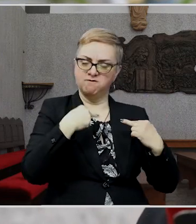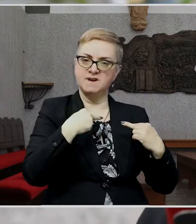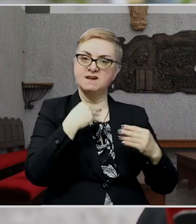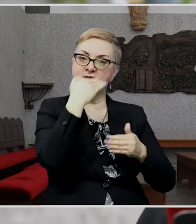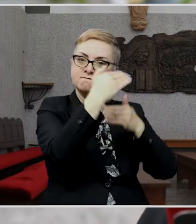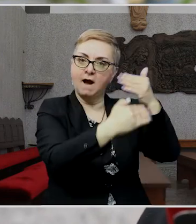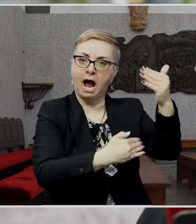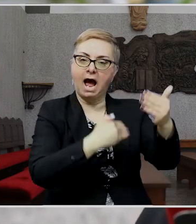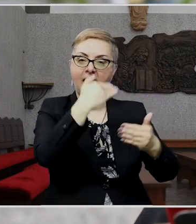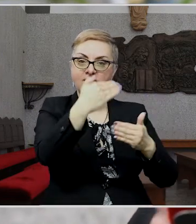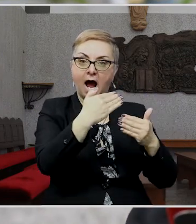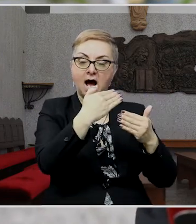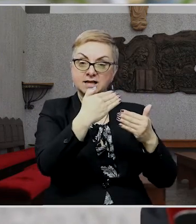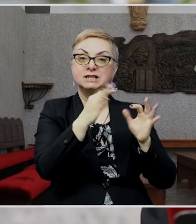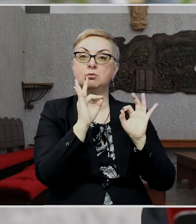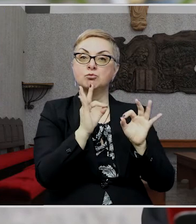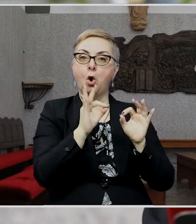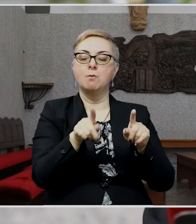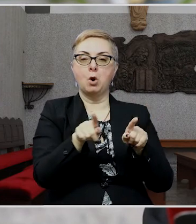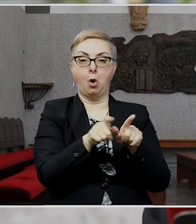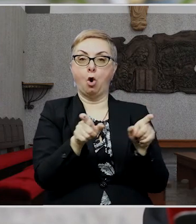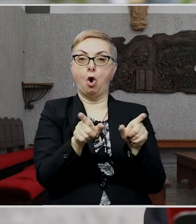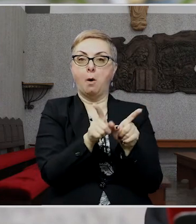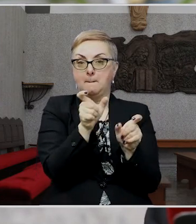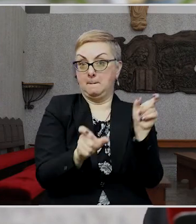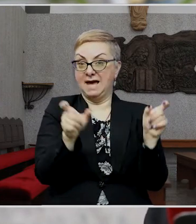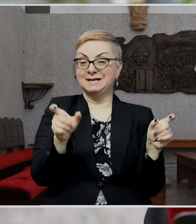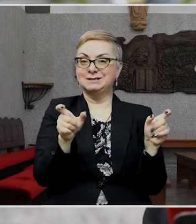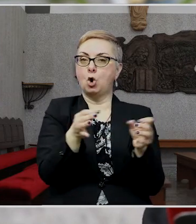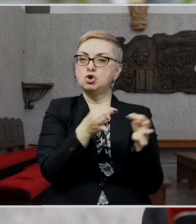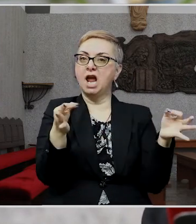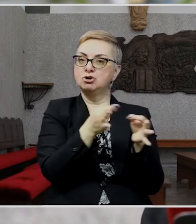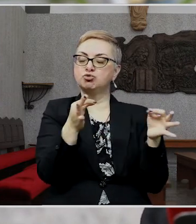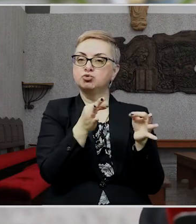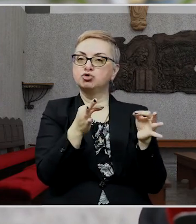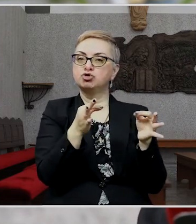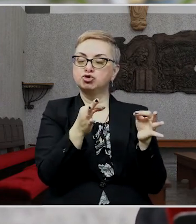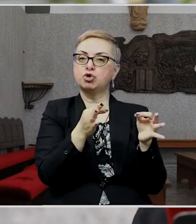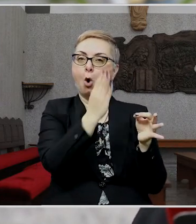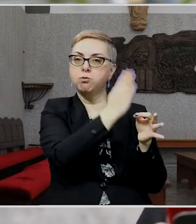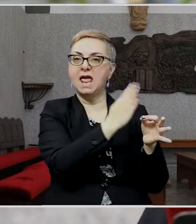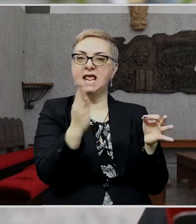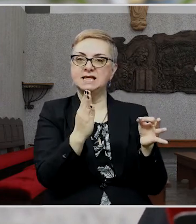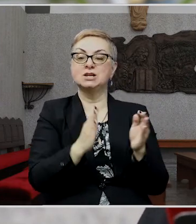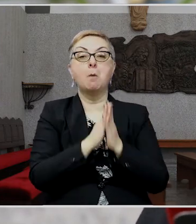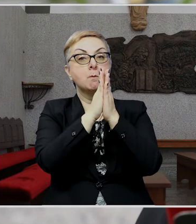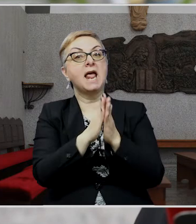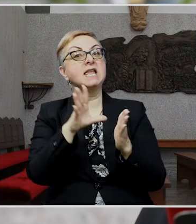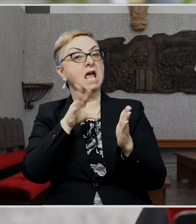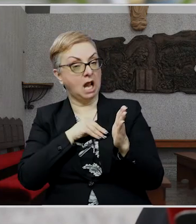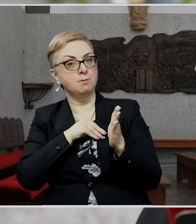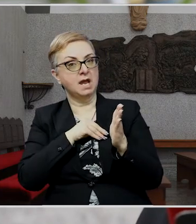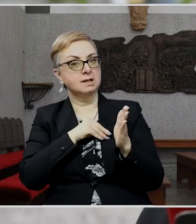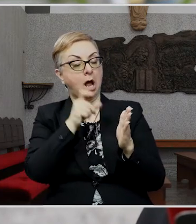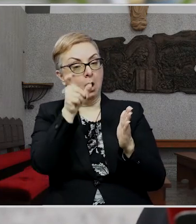grazie alla benedizione del giusto alla preghiera di pietà a questa preghiera di pietà il